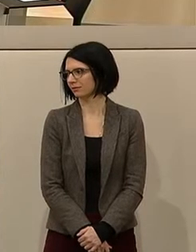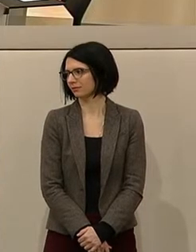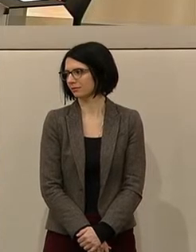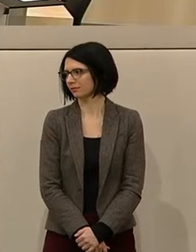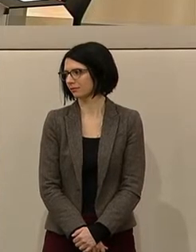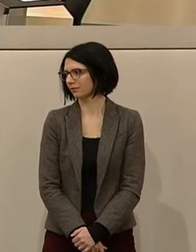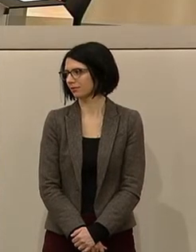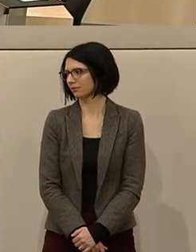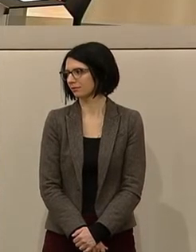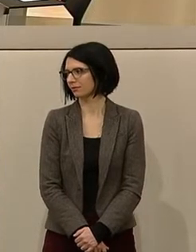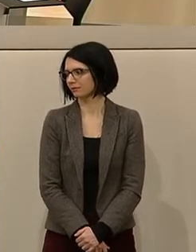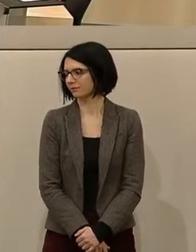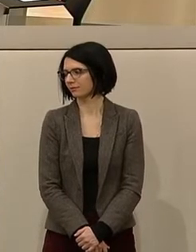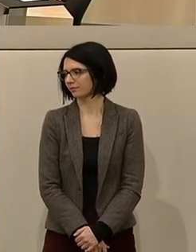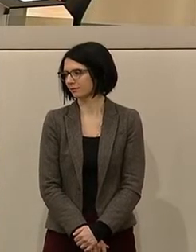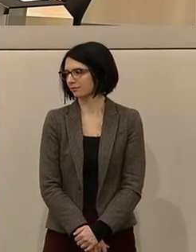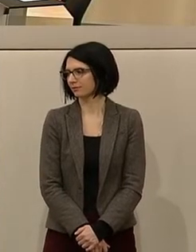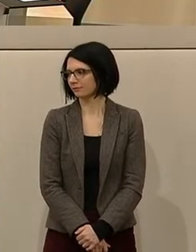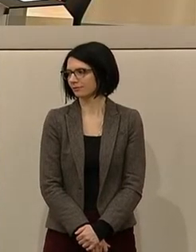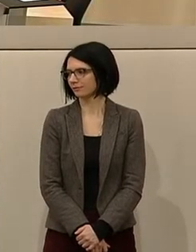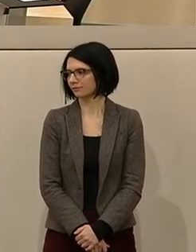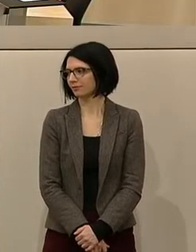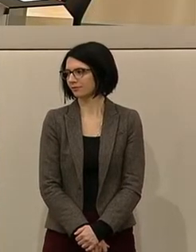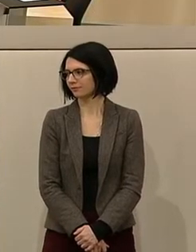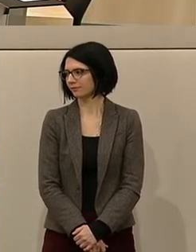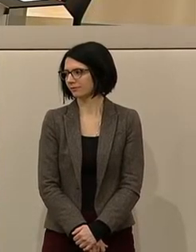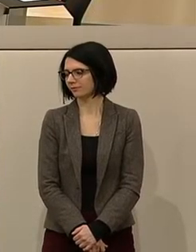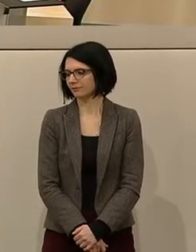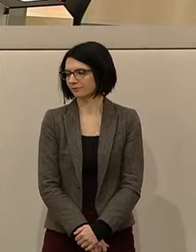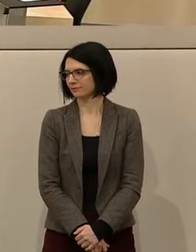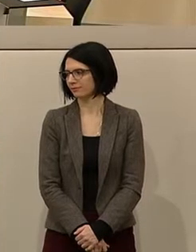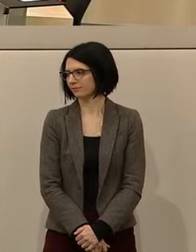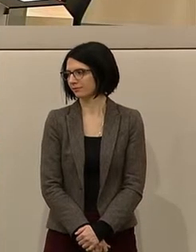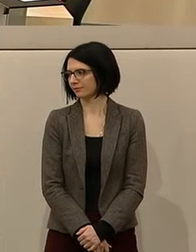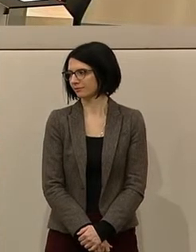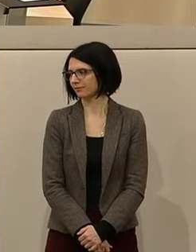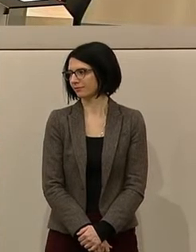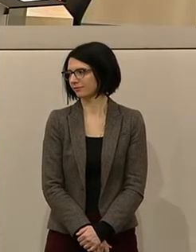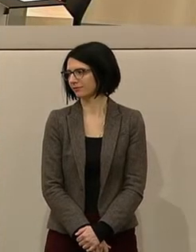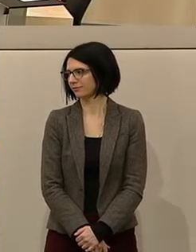Der kleine Kreis, der sich da in der Mitte bildet, das ist die Präsidiale, also das sind